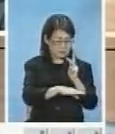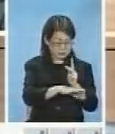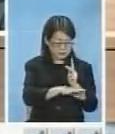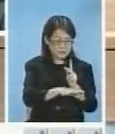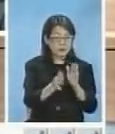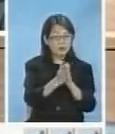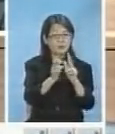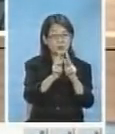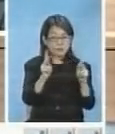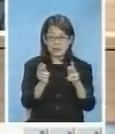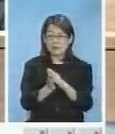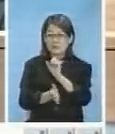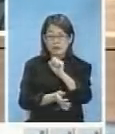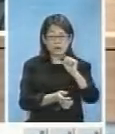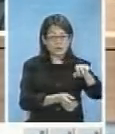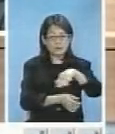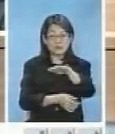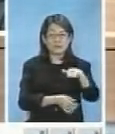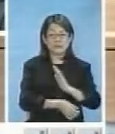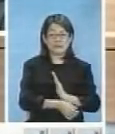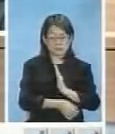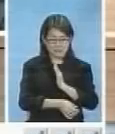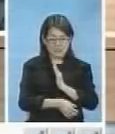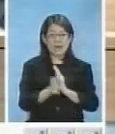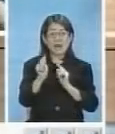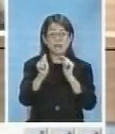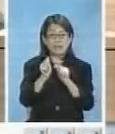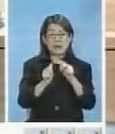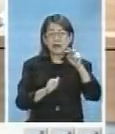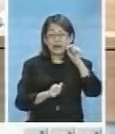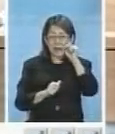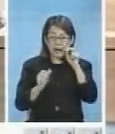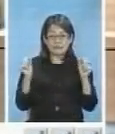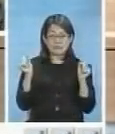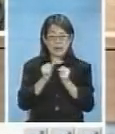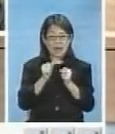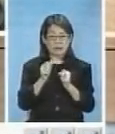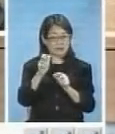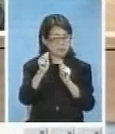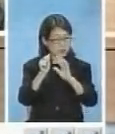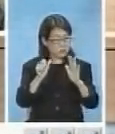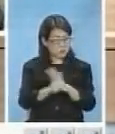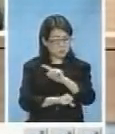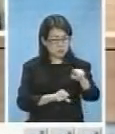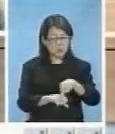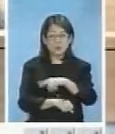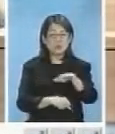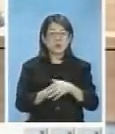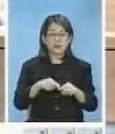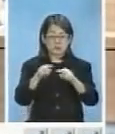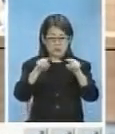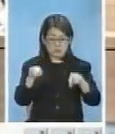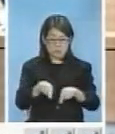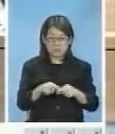รรมาธิการและสมาชิกผู้ทรงเกียรติที่เคารพครับอำเภอน้ำหนาวทั้งอำเ ไม่มีเอกสารสิทธิ์ในที่ดินทำกิน